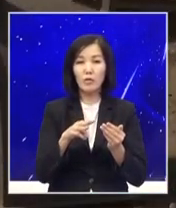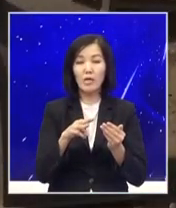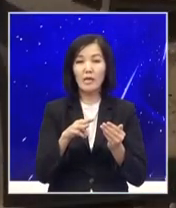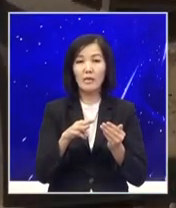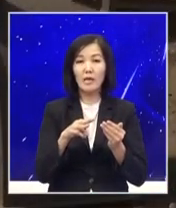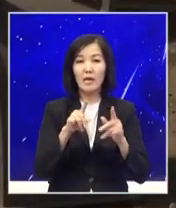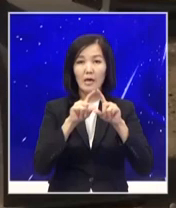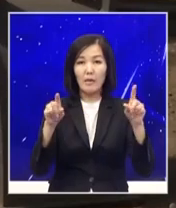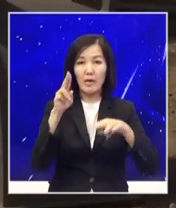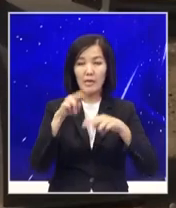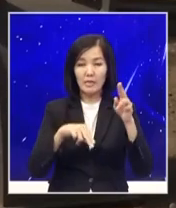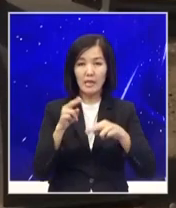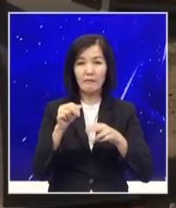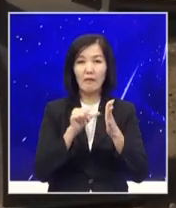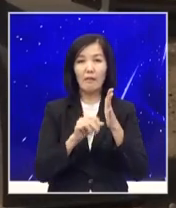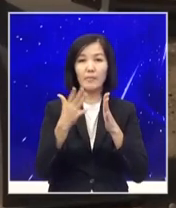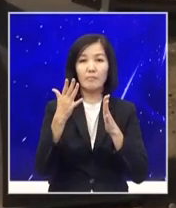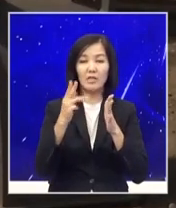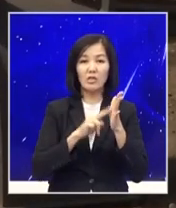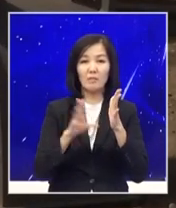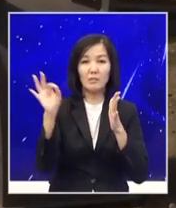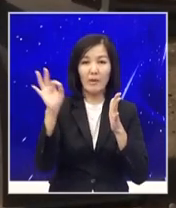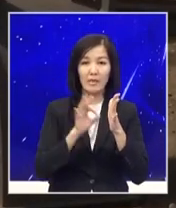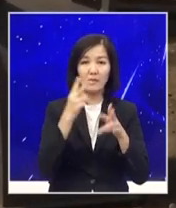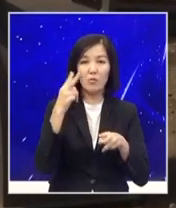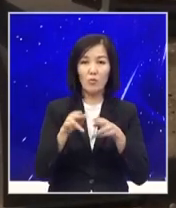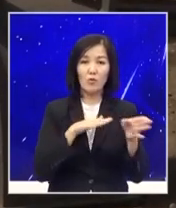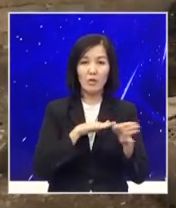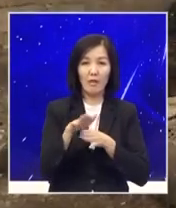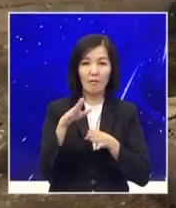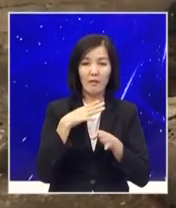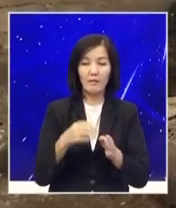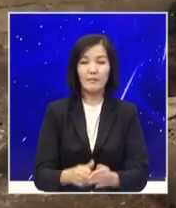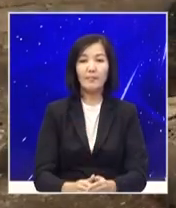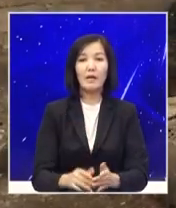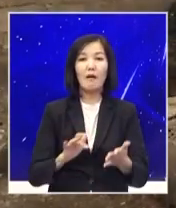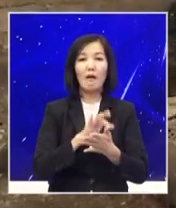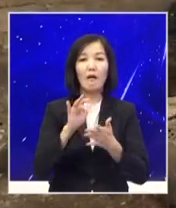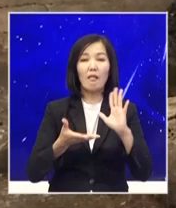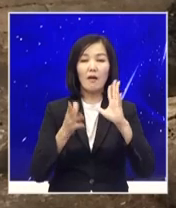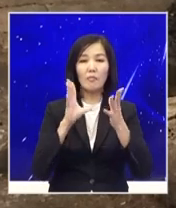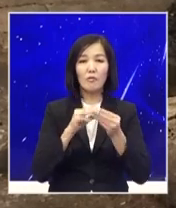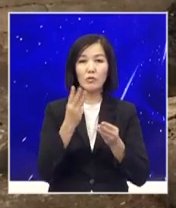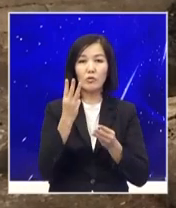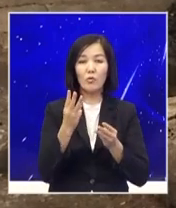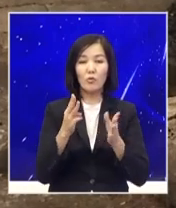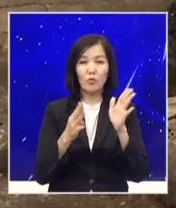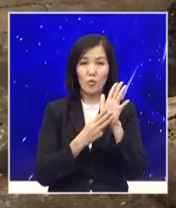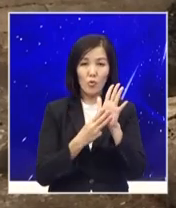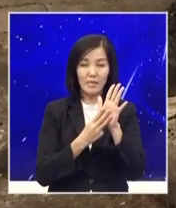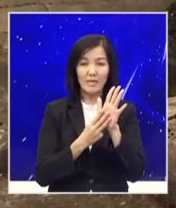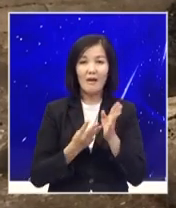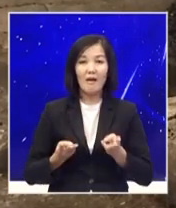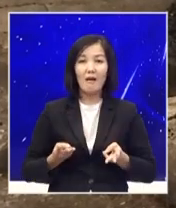ғимараты салынды. Жұмыстың 65-70% бүгінде орындалды. Қала бойынша 9 қазандық бар.